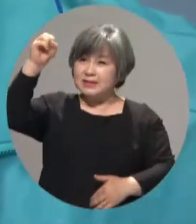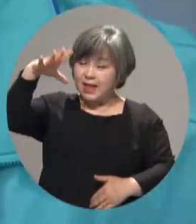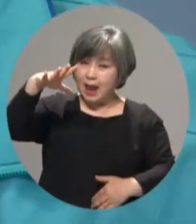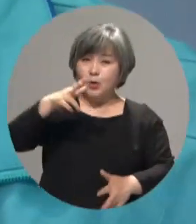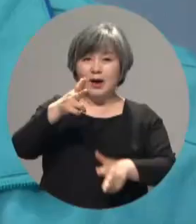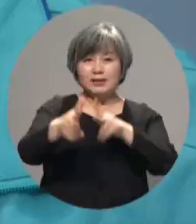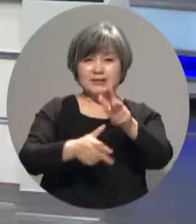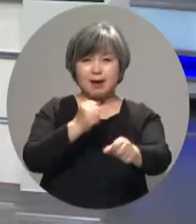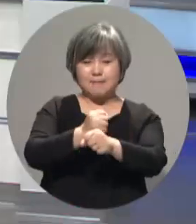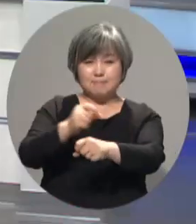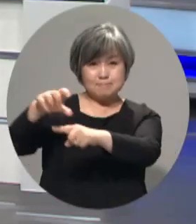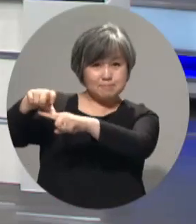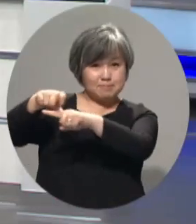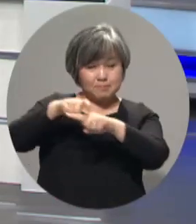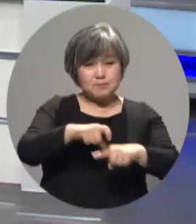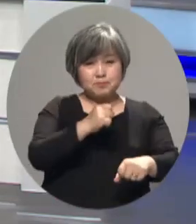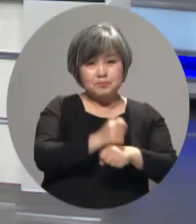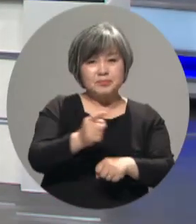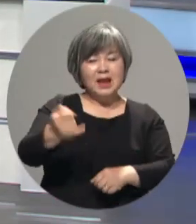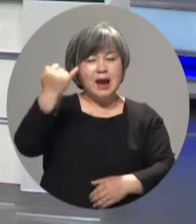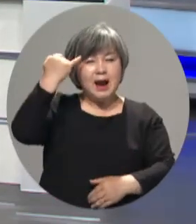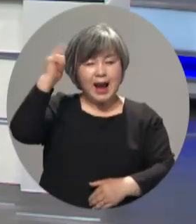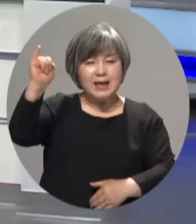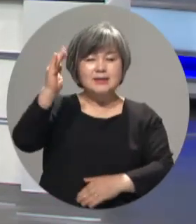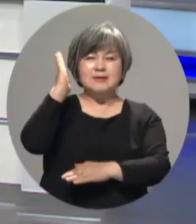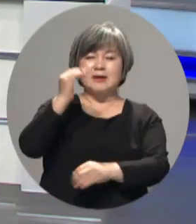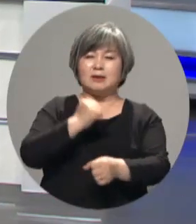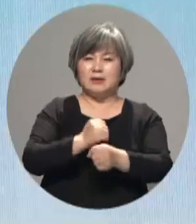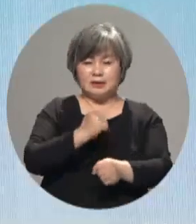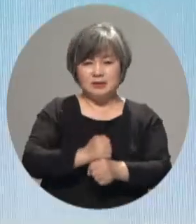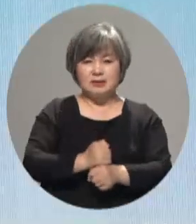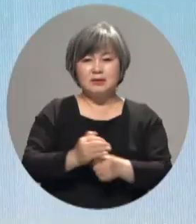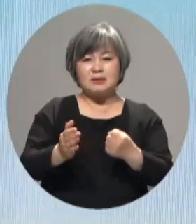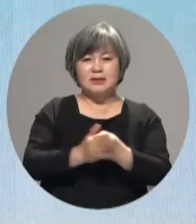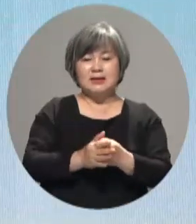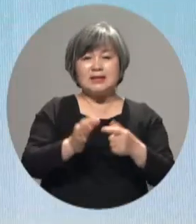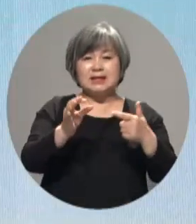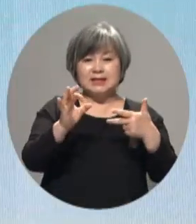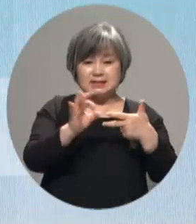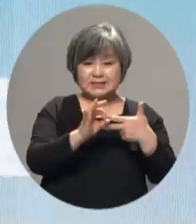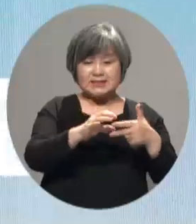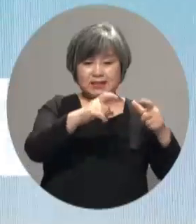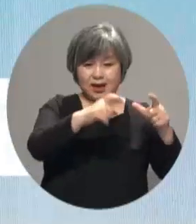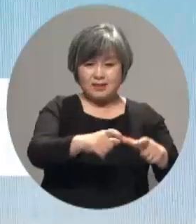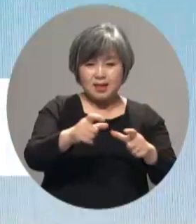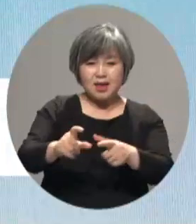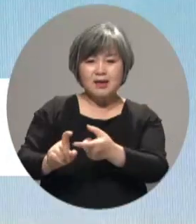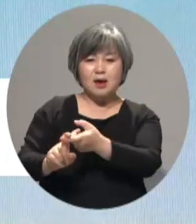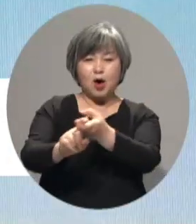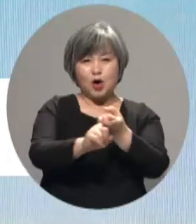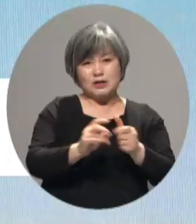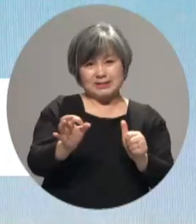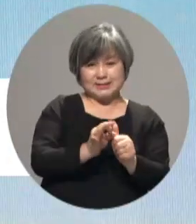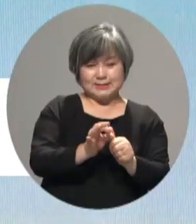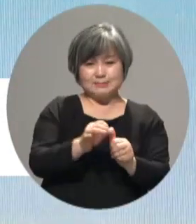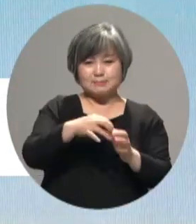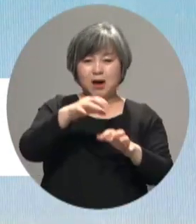수입으로 연금을 지급하겠다는 아이디어를 강조했습니다. 진안형 연금 마을을 조성해서